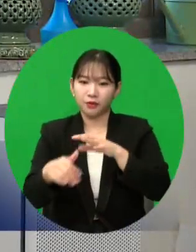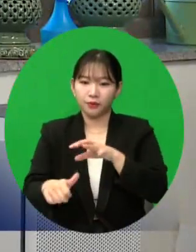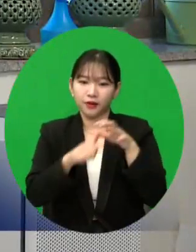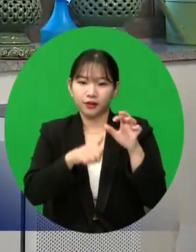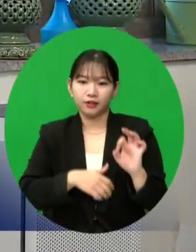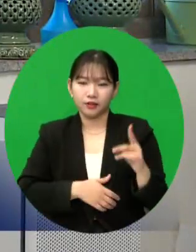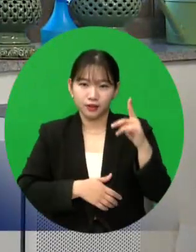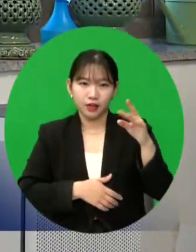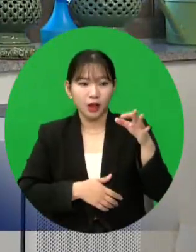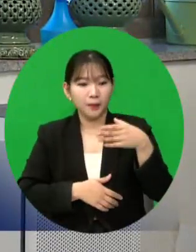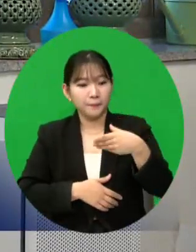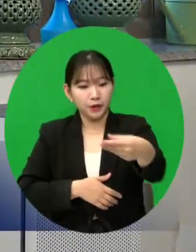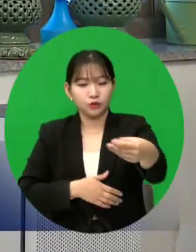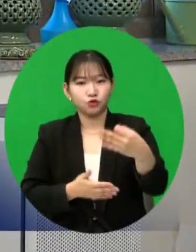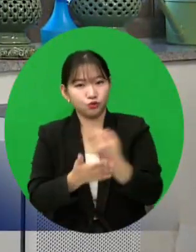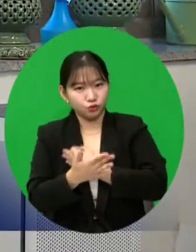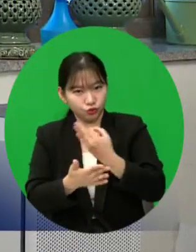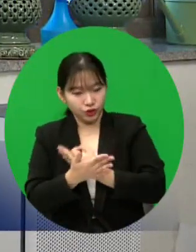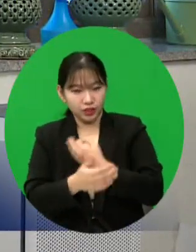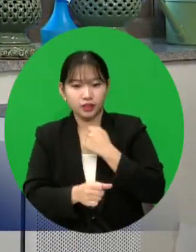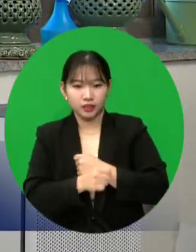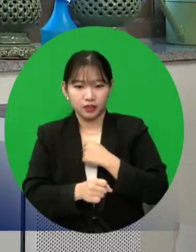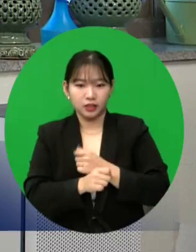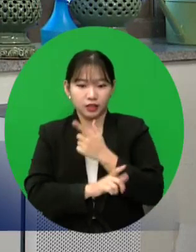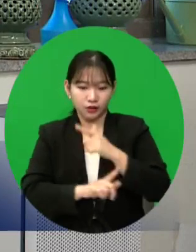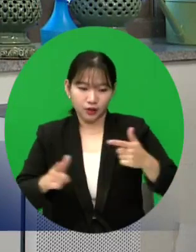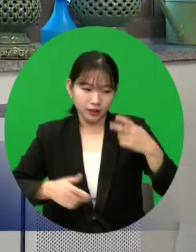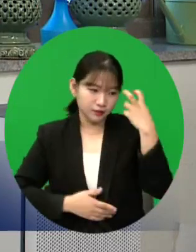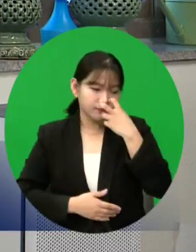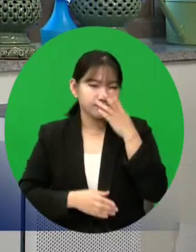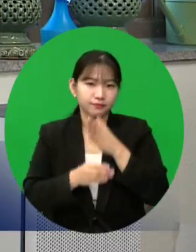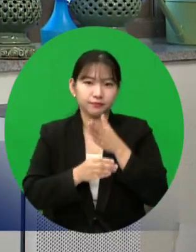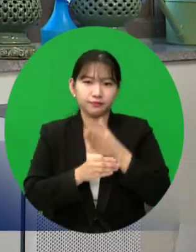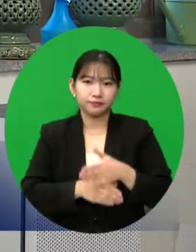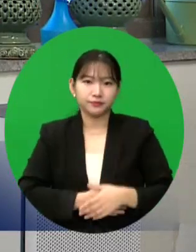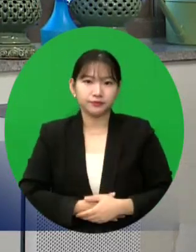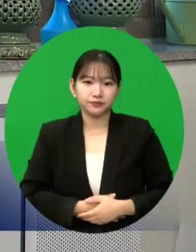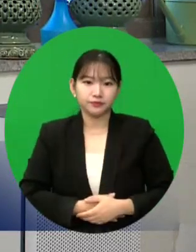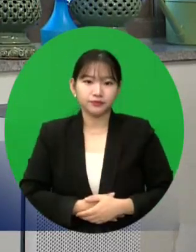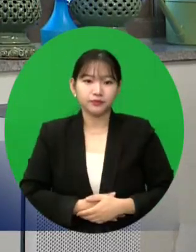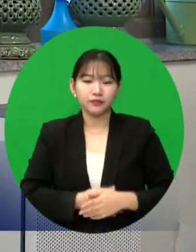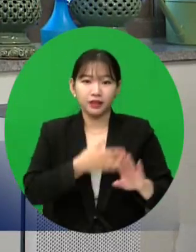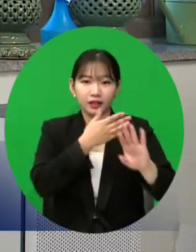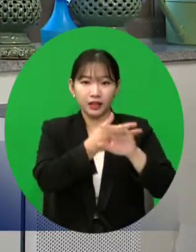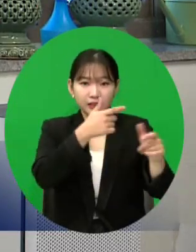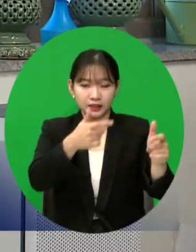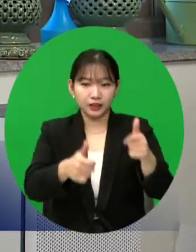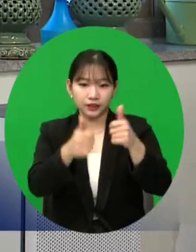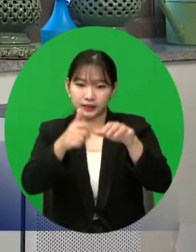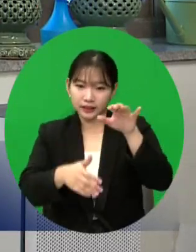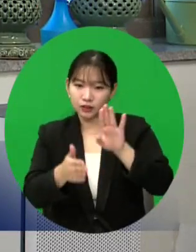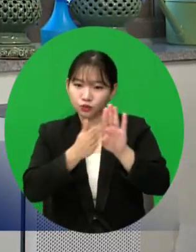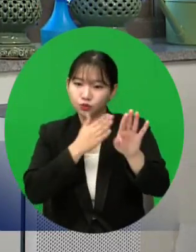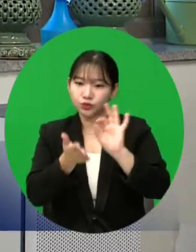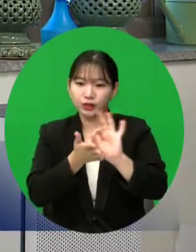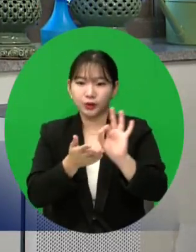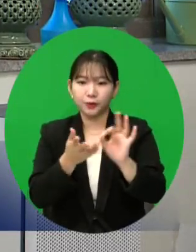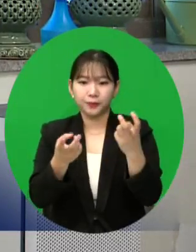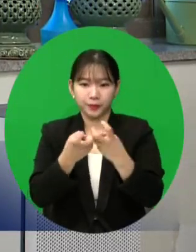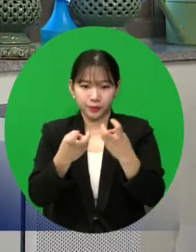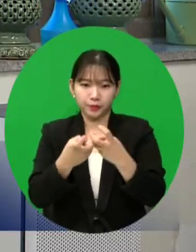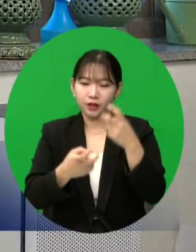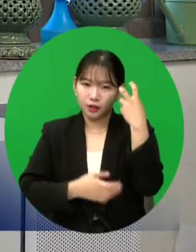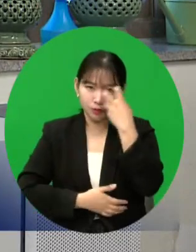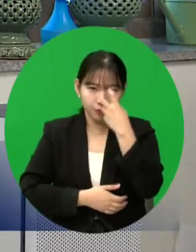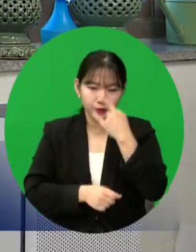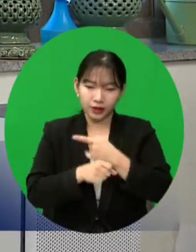통하여 임대 수익을 창출하는 등 다각적으로 검토 중에 있습니다. 타 지자체의 경기장 사후 활용 방안도